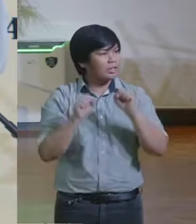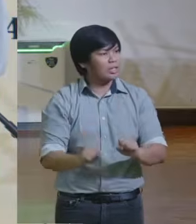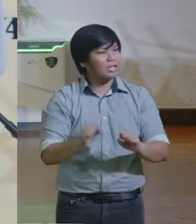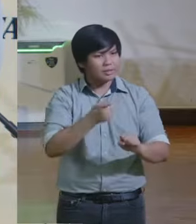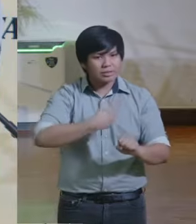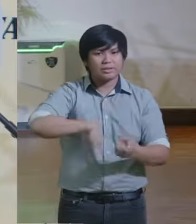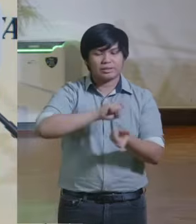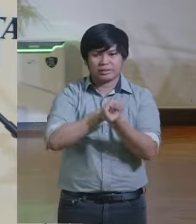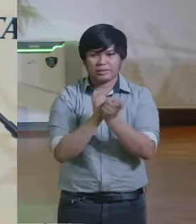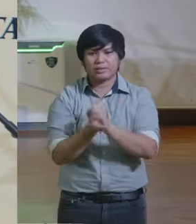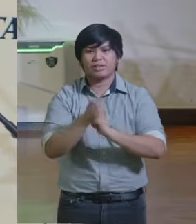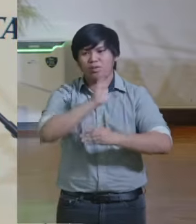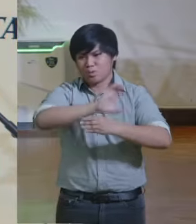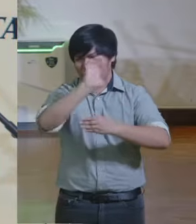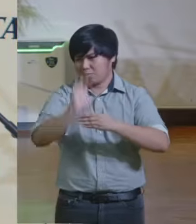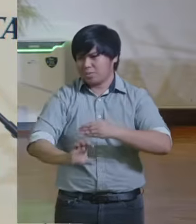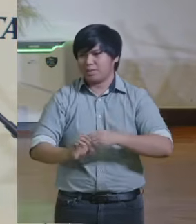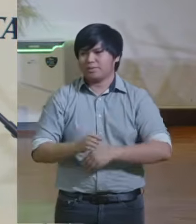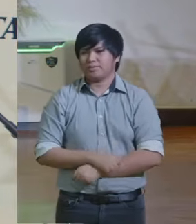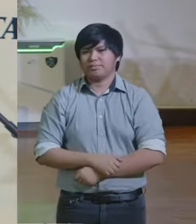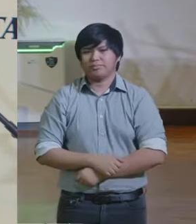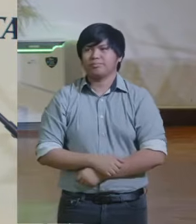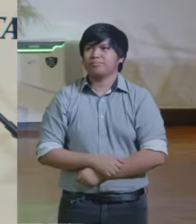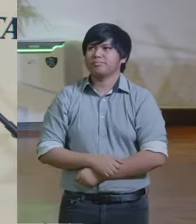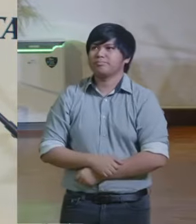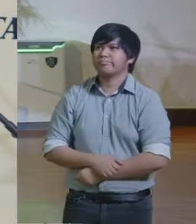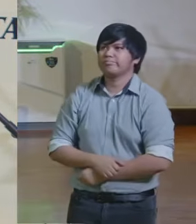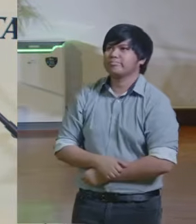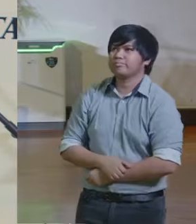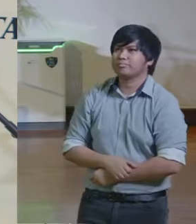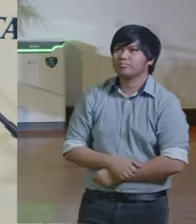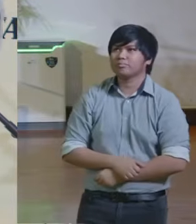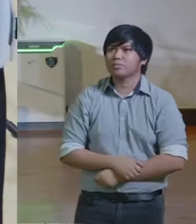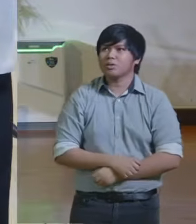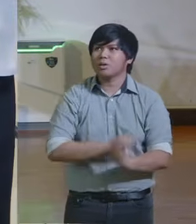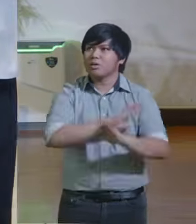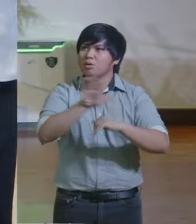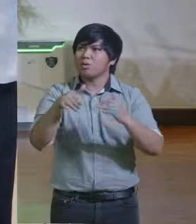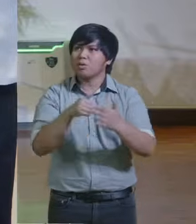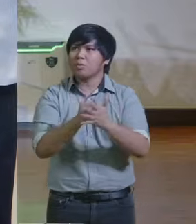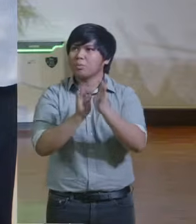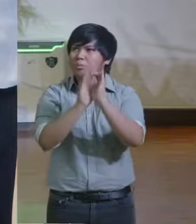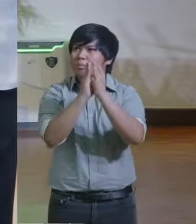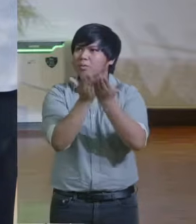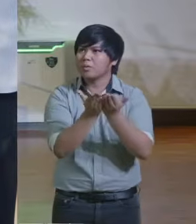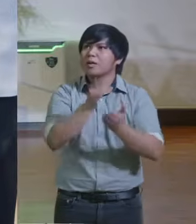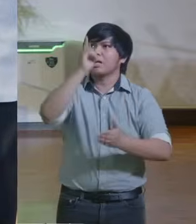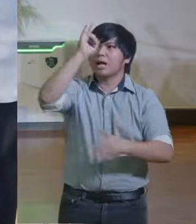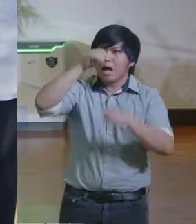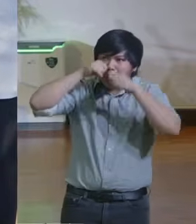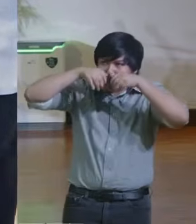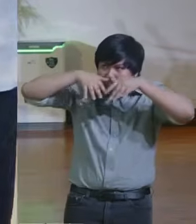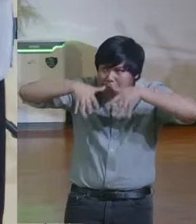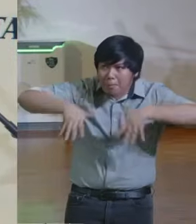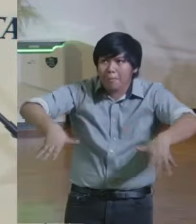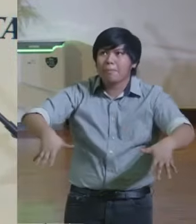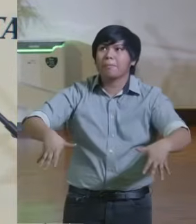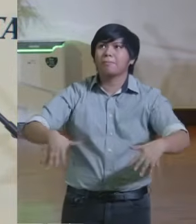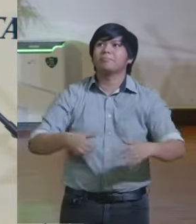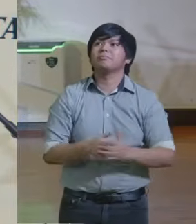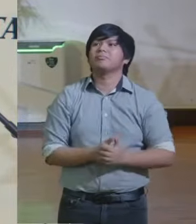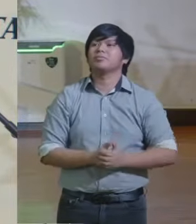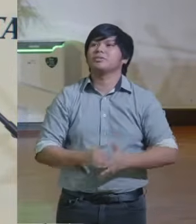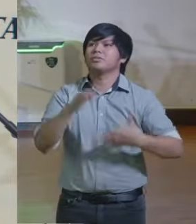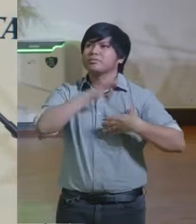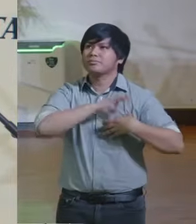ganap. 2 Timothy 3:16-17. All scripture is God-breathed. It's breathed out by